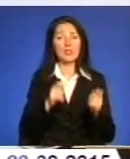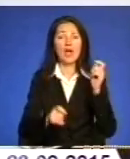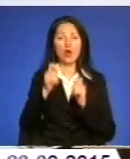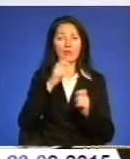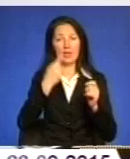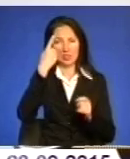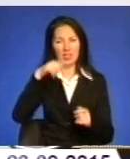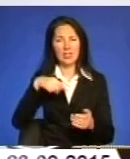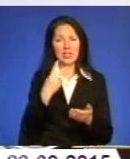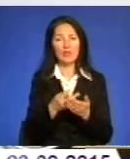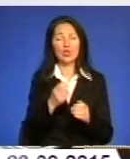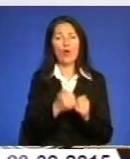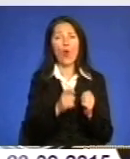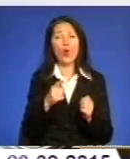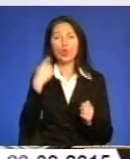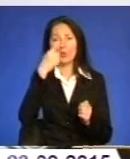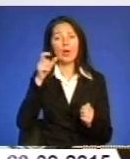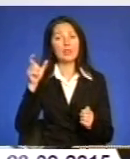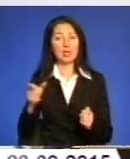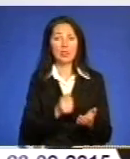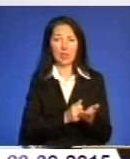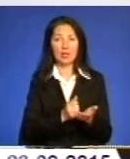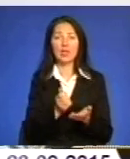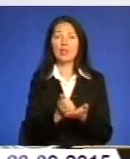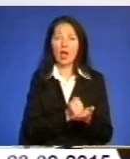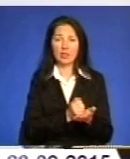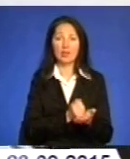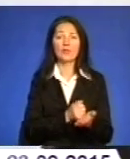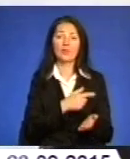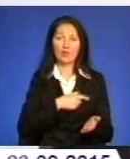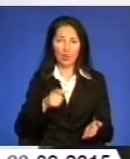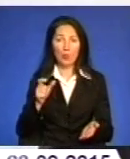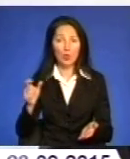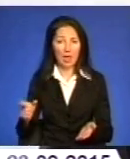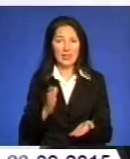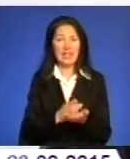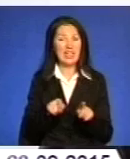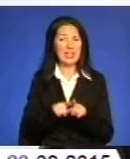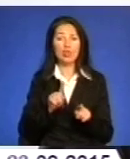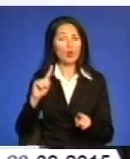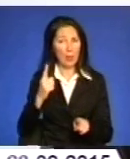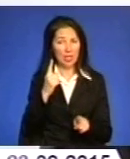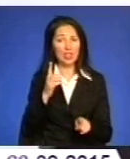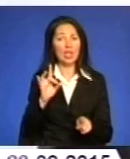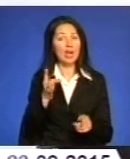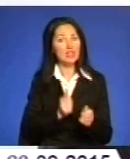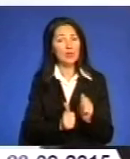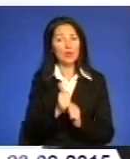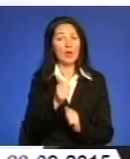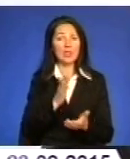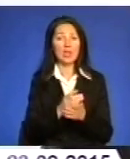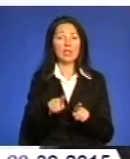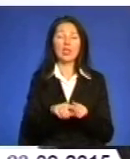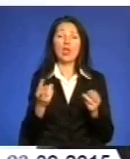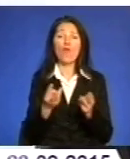Знаєте, дивився в кожному кандидату в депутати, є такі, що перший раз йдуть. Але от є такий вогник в очах, що